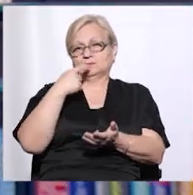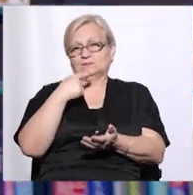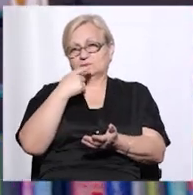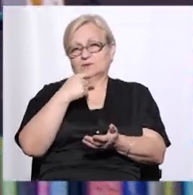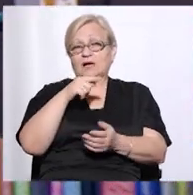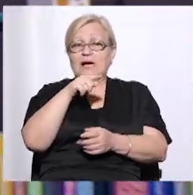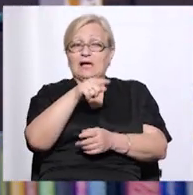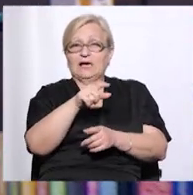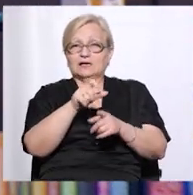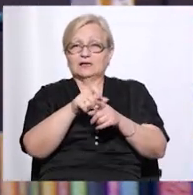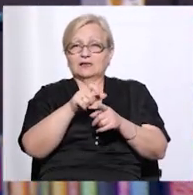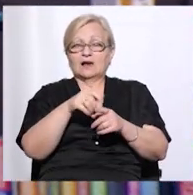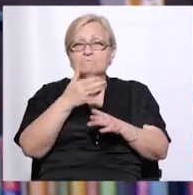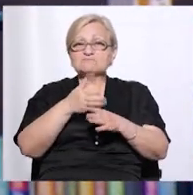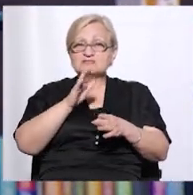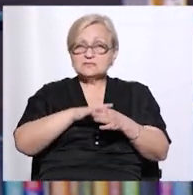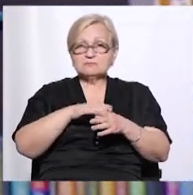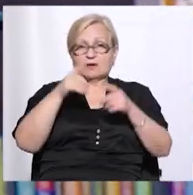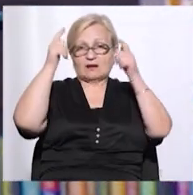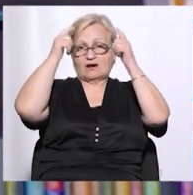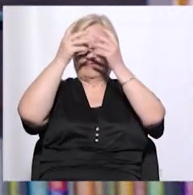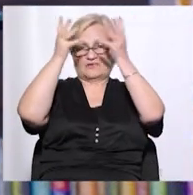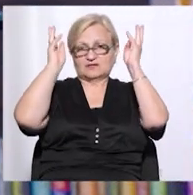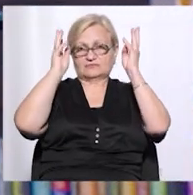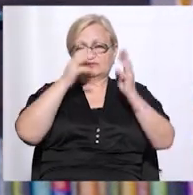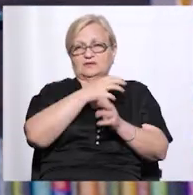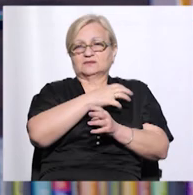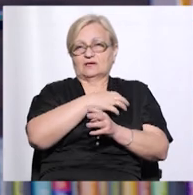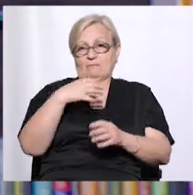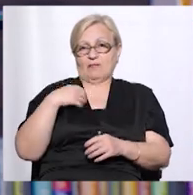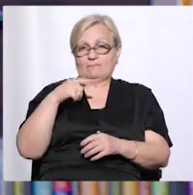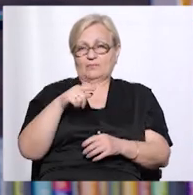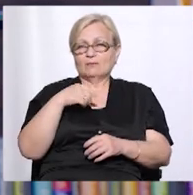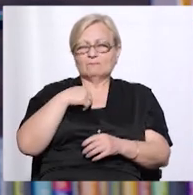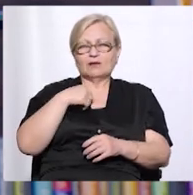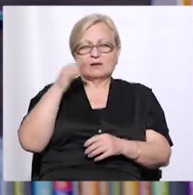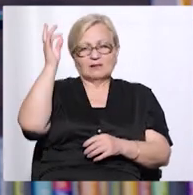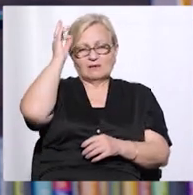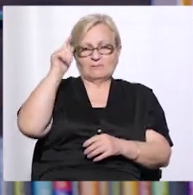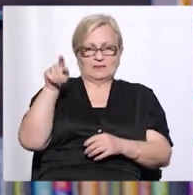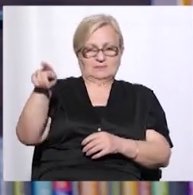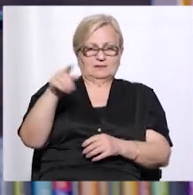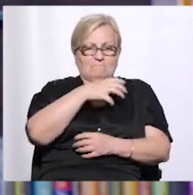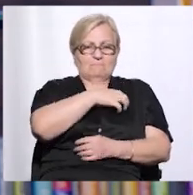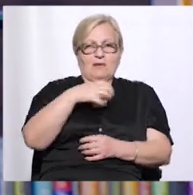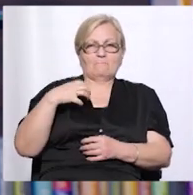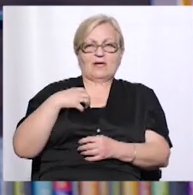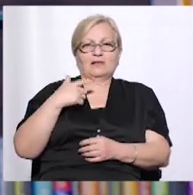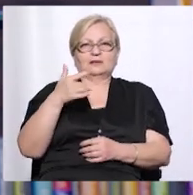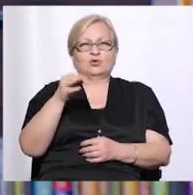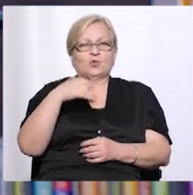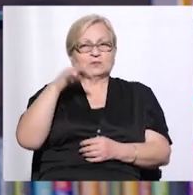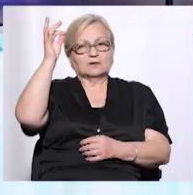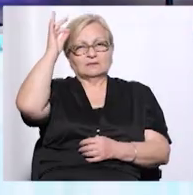სიტყვებს ვკითხულობ, ძიმია გვირგვინი სამეფო, მე სულ მეფე გიორგი მიდგას თვალწინ. და მე მგონი თქვენც